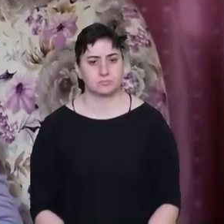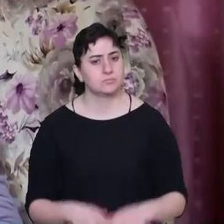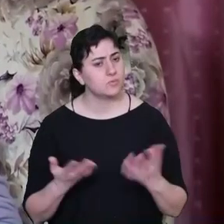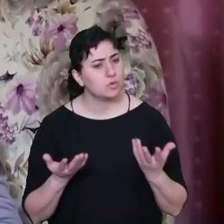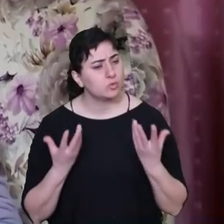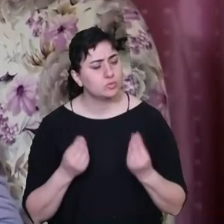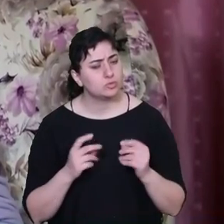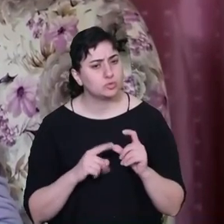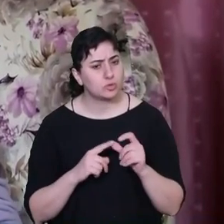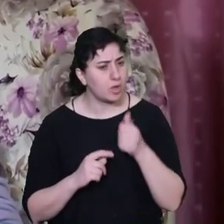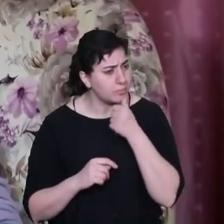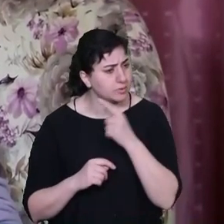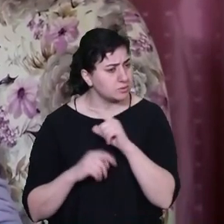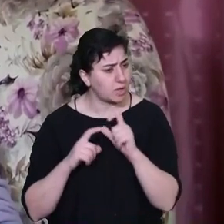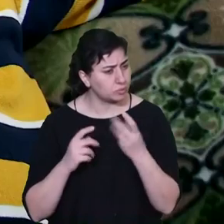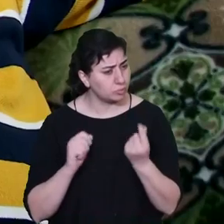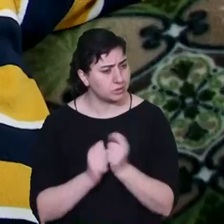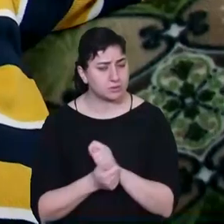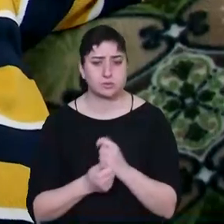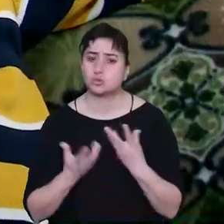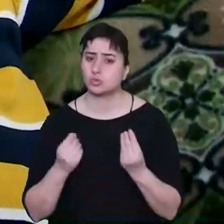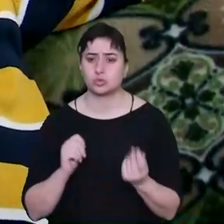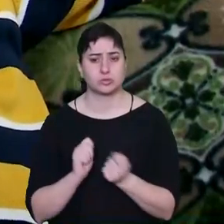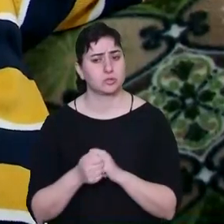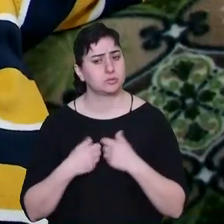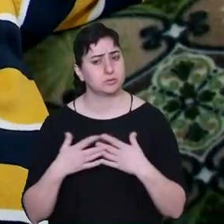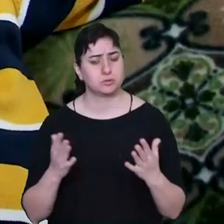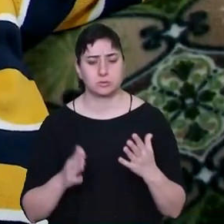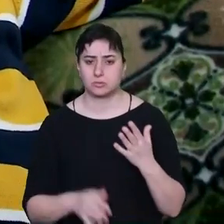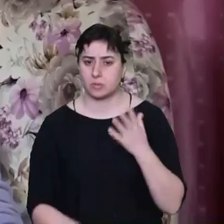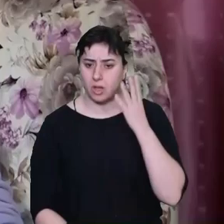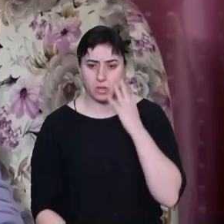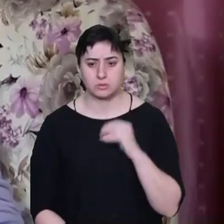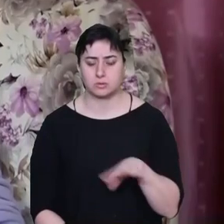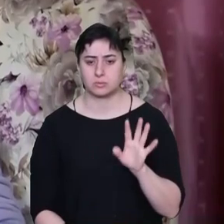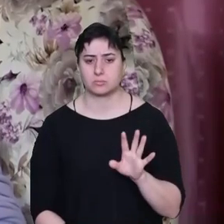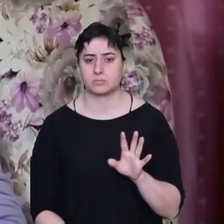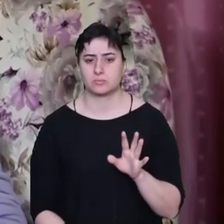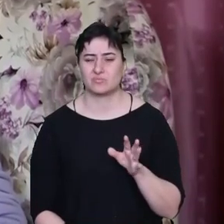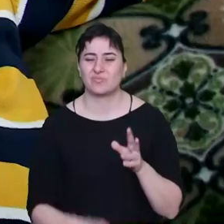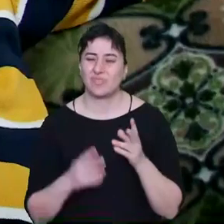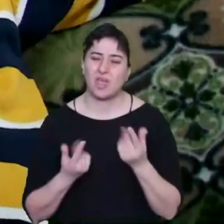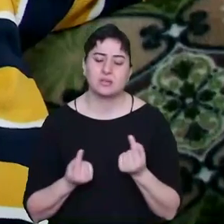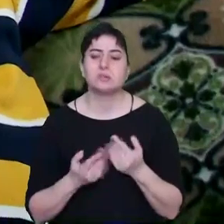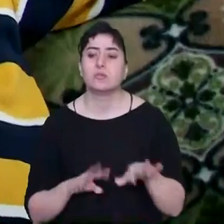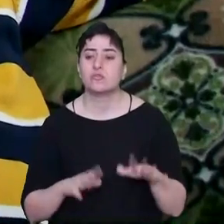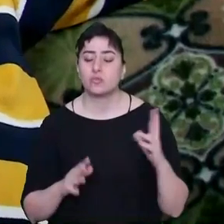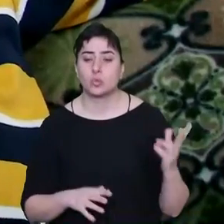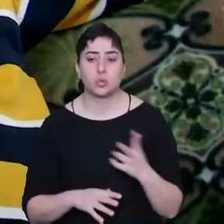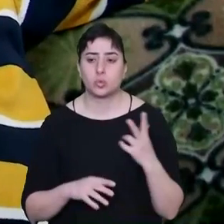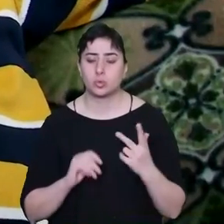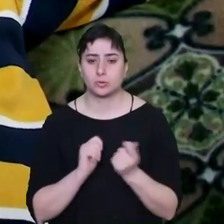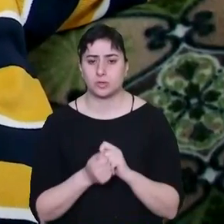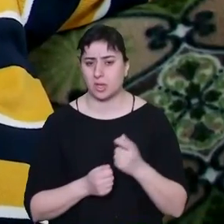Allah Allah ya Şükrü abi. Sarp Bey çok değişti ha. Çok Mehmet'im ya. Bildiğin gibi değil. Öyle böyle bir değişmedi.